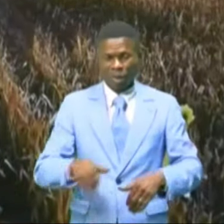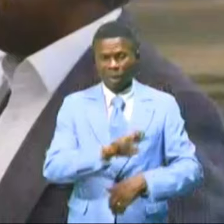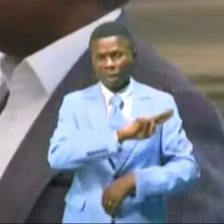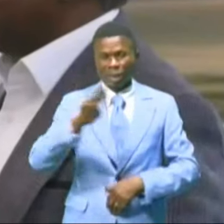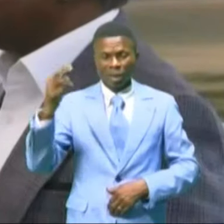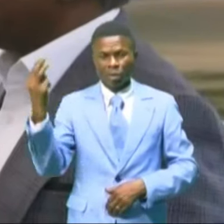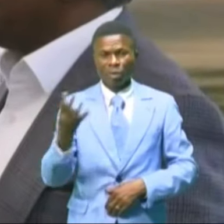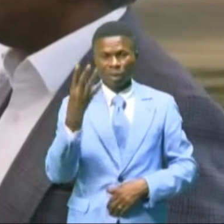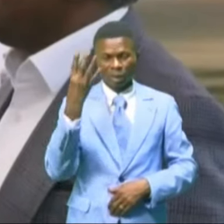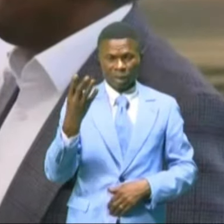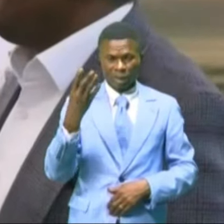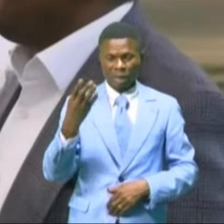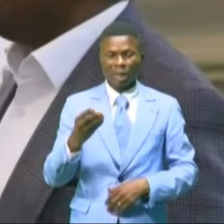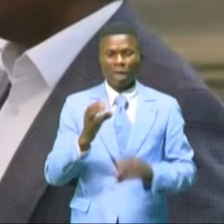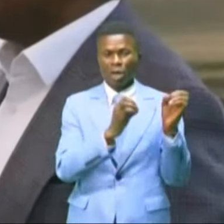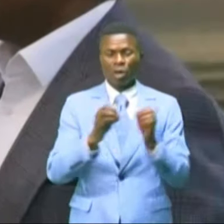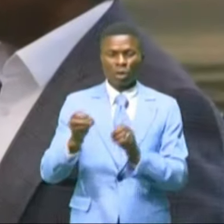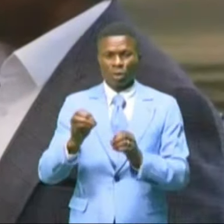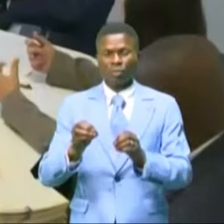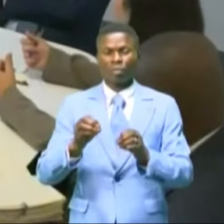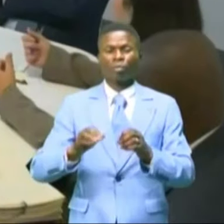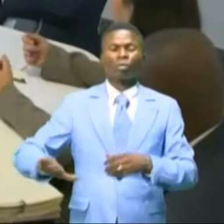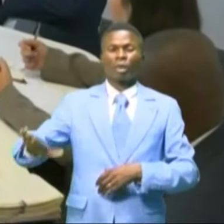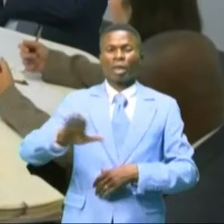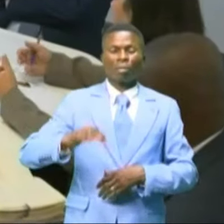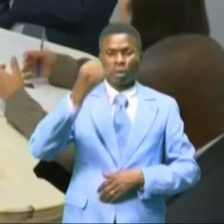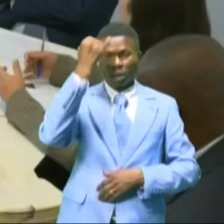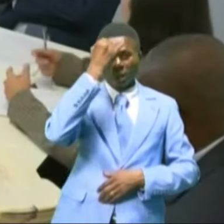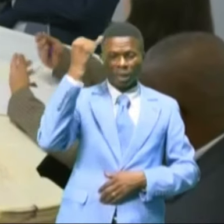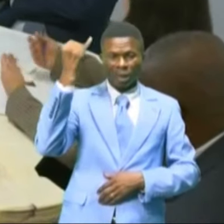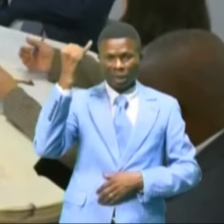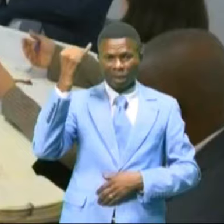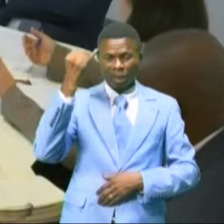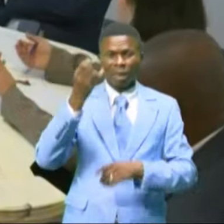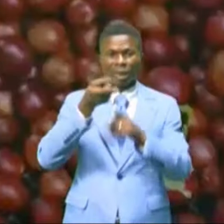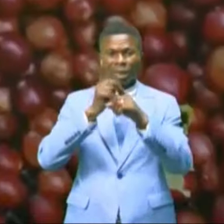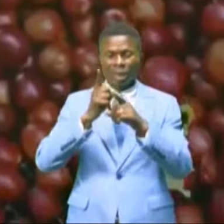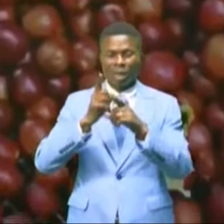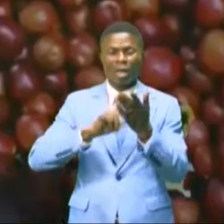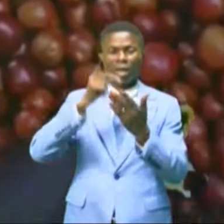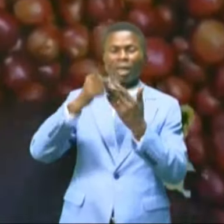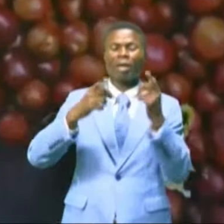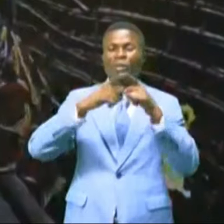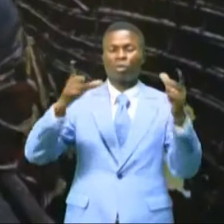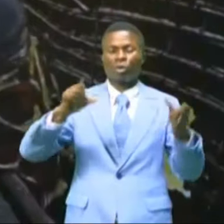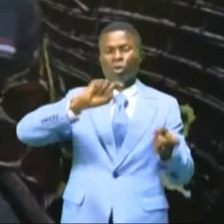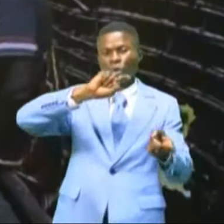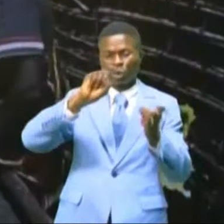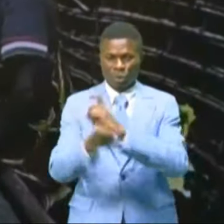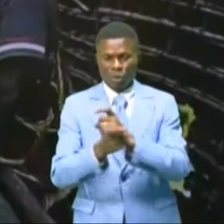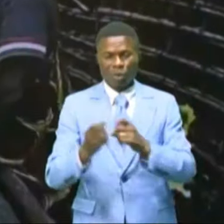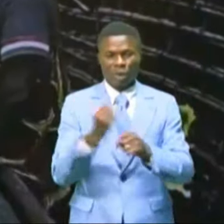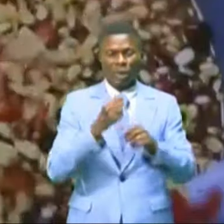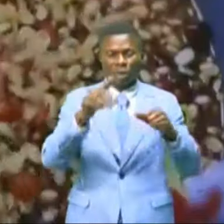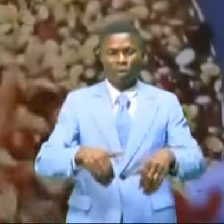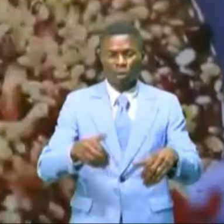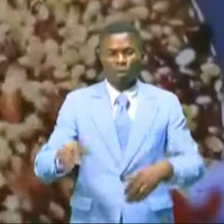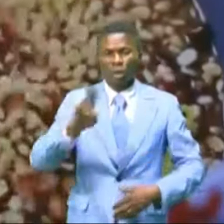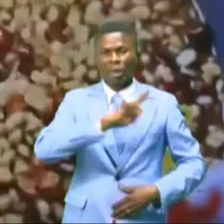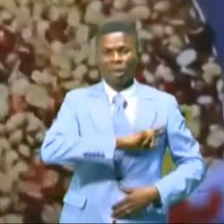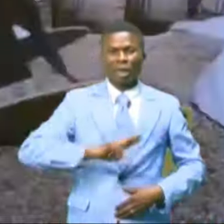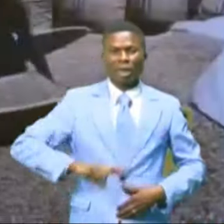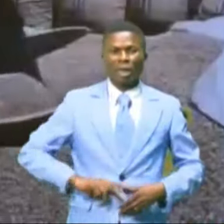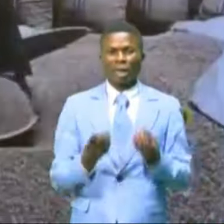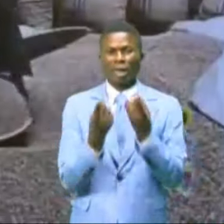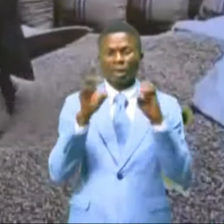2024 qui vient de se tenir à Rimini en Italie. C'est le fruit du vaste programme de transformation de l'agriculture de la République